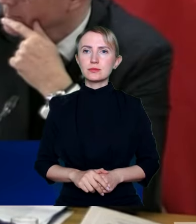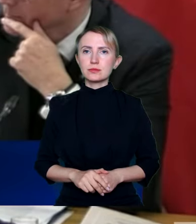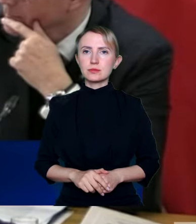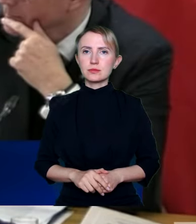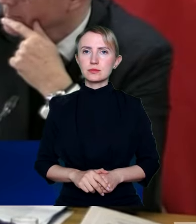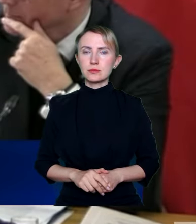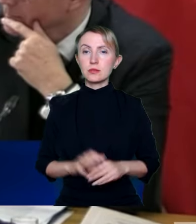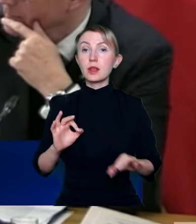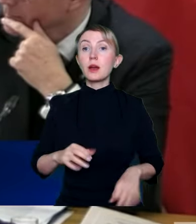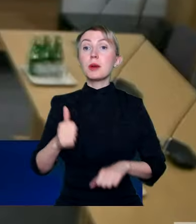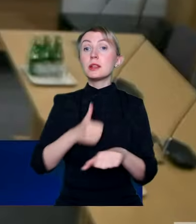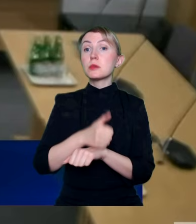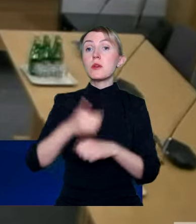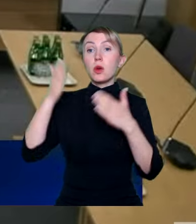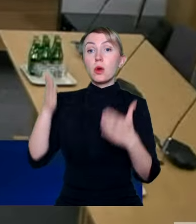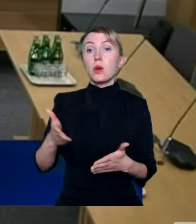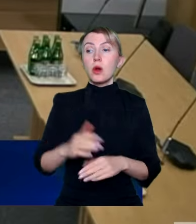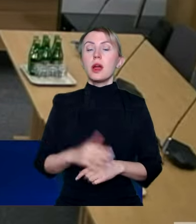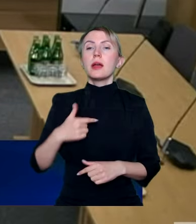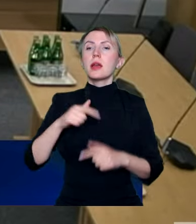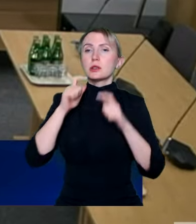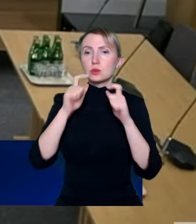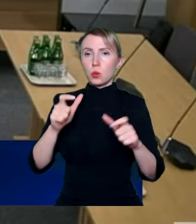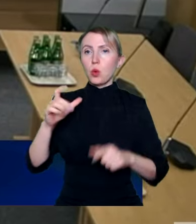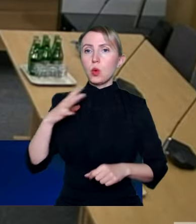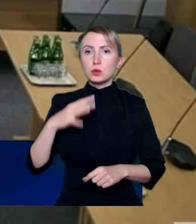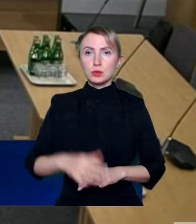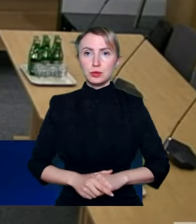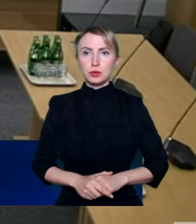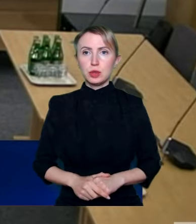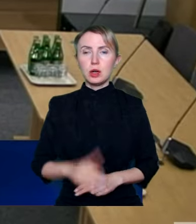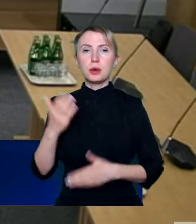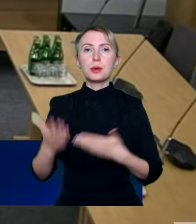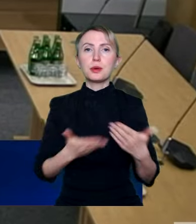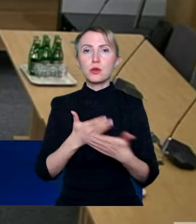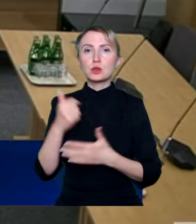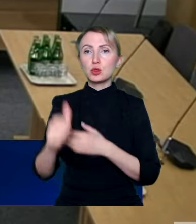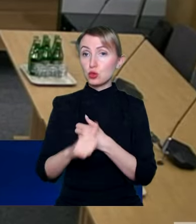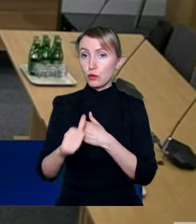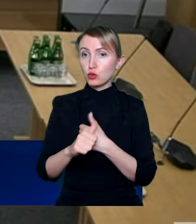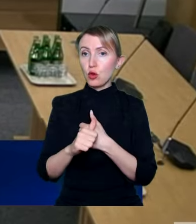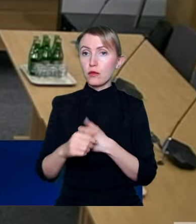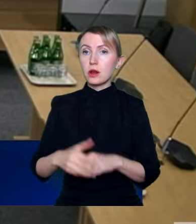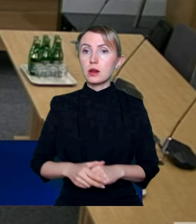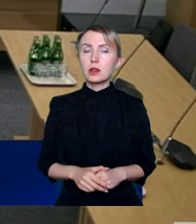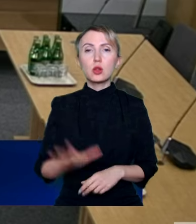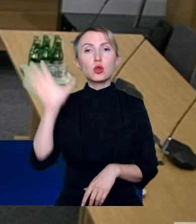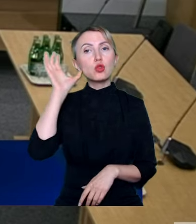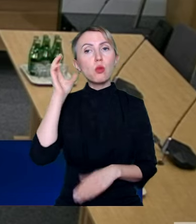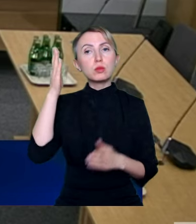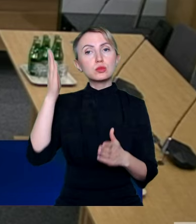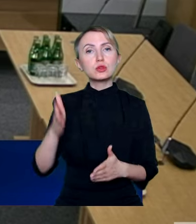Pani przewodnicząca, ja zgłosiłem w wnioskach dowodowych do przesłuchania